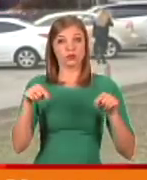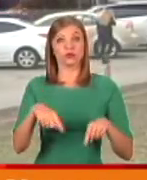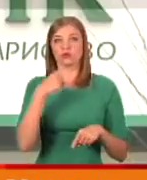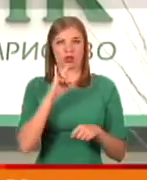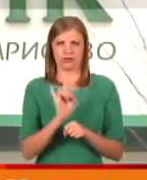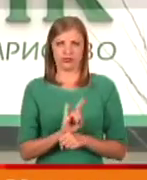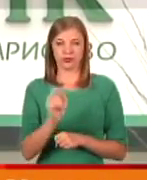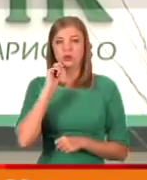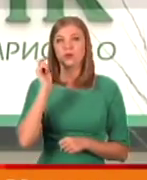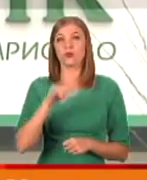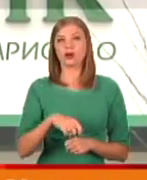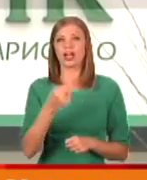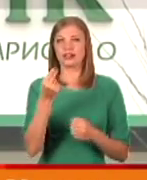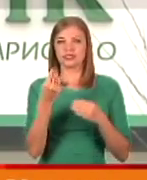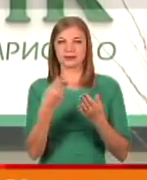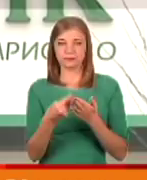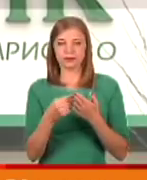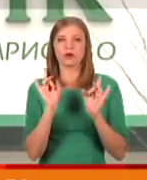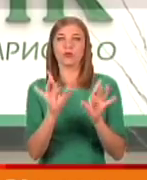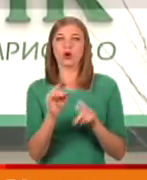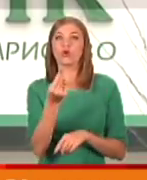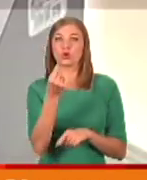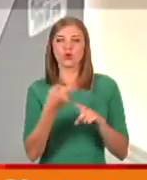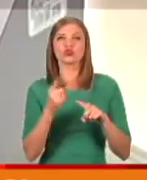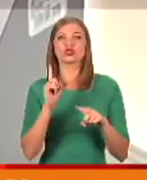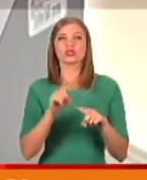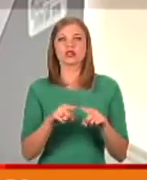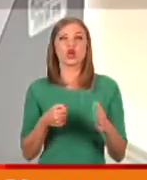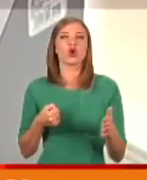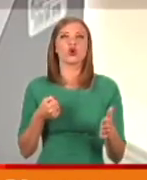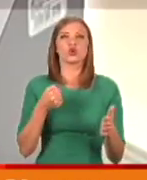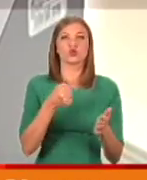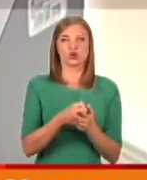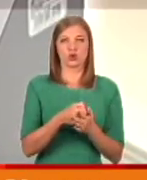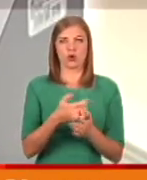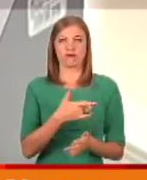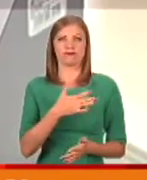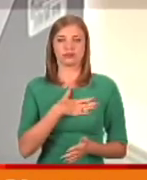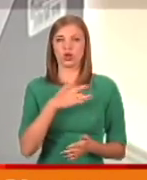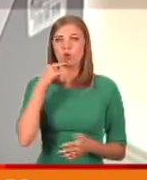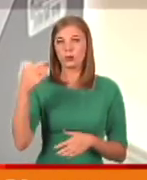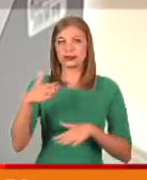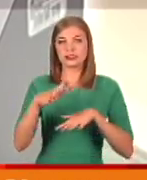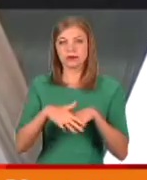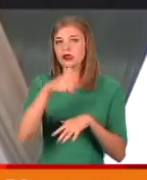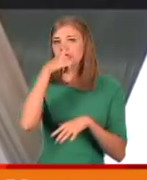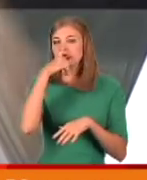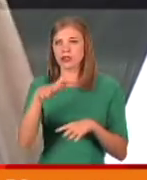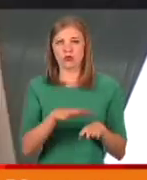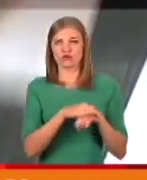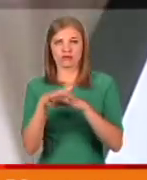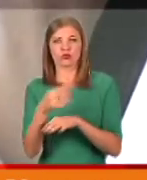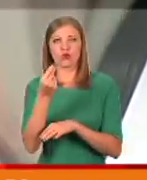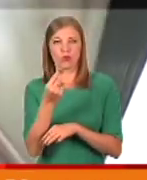кажуть неправду. Українські фінансисти пояснюють, гроші – це докапіталізація російських банків. Ті не можуть переказувати